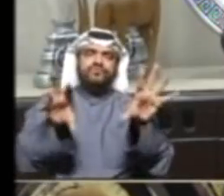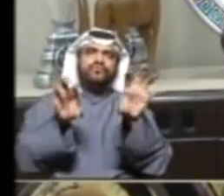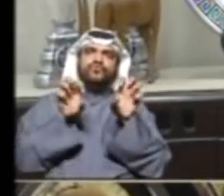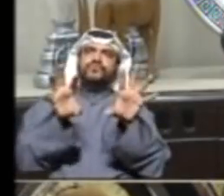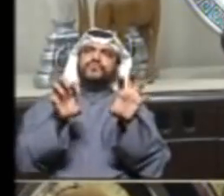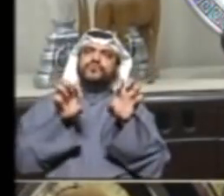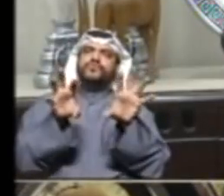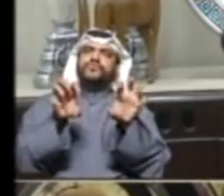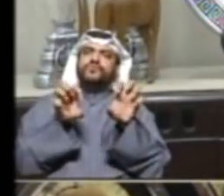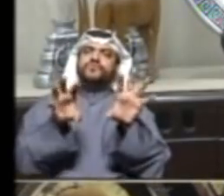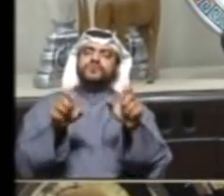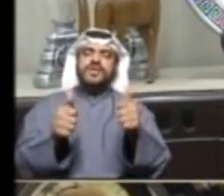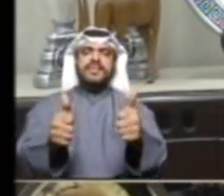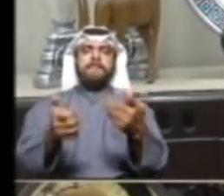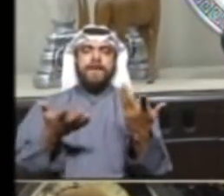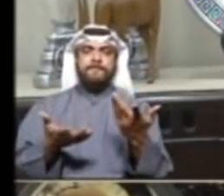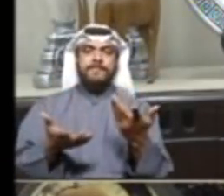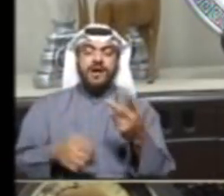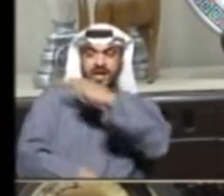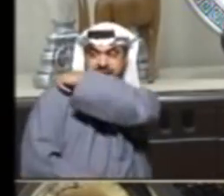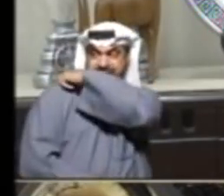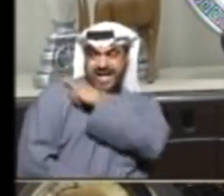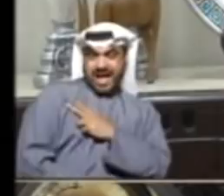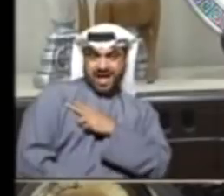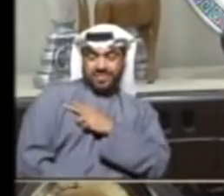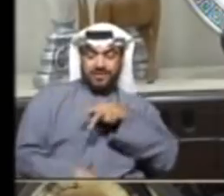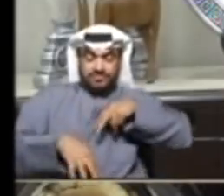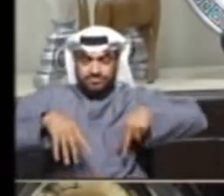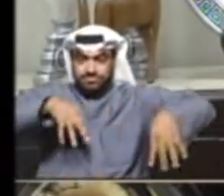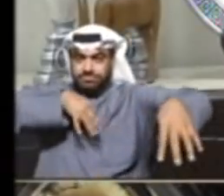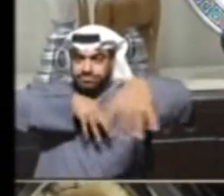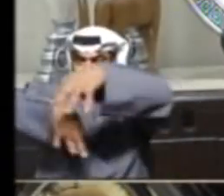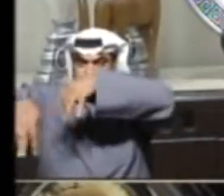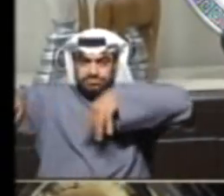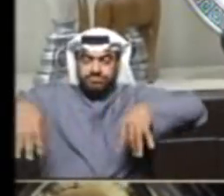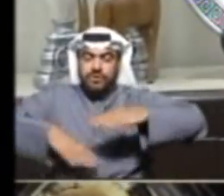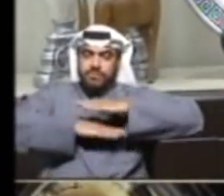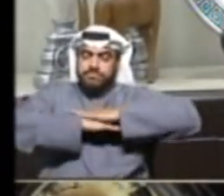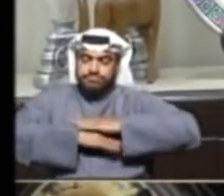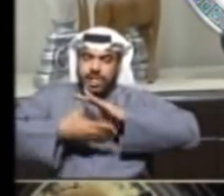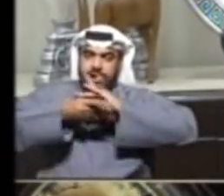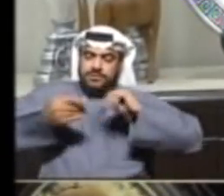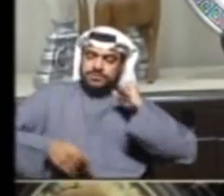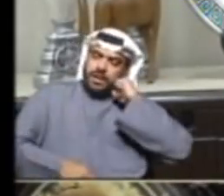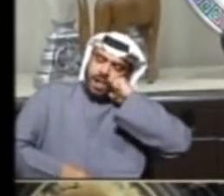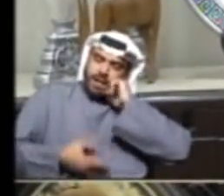طبعا نص هذا القانون ان هذه الكاميرات بمواصفات عدت